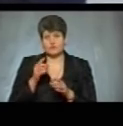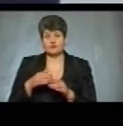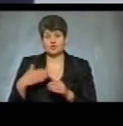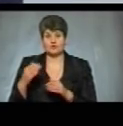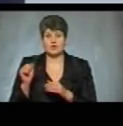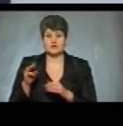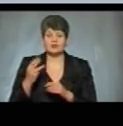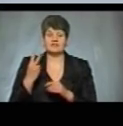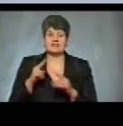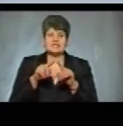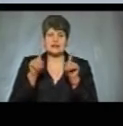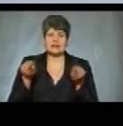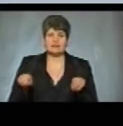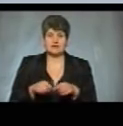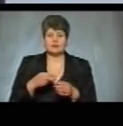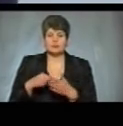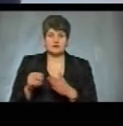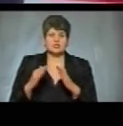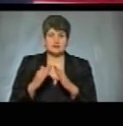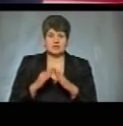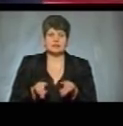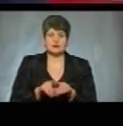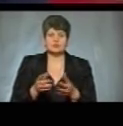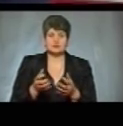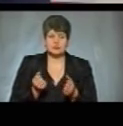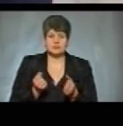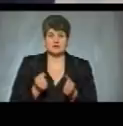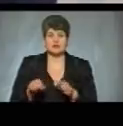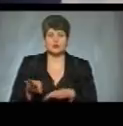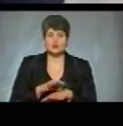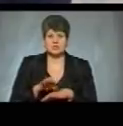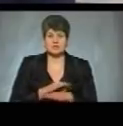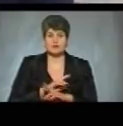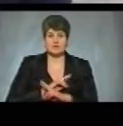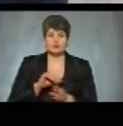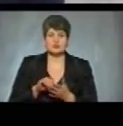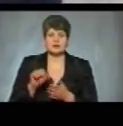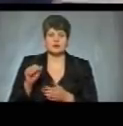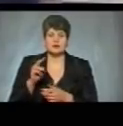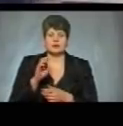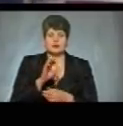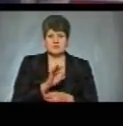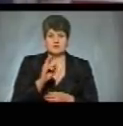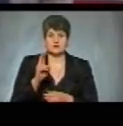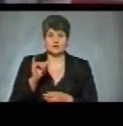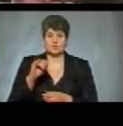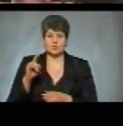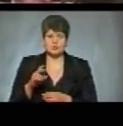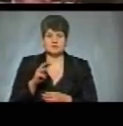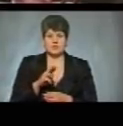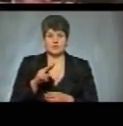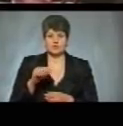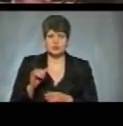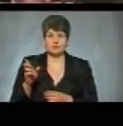Два сертифікати для придбання житла отримали також дружини померлих учасників АТО – Олександра Кусь та Марія Лучка з Бучацького